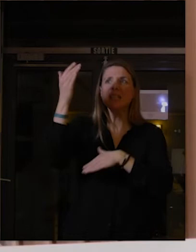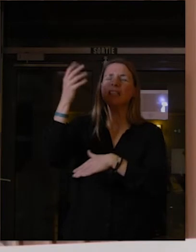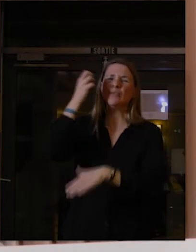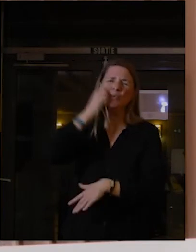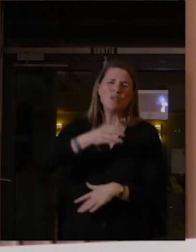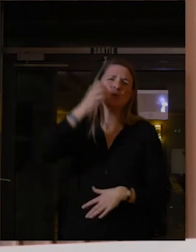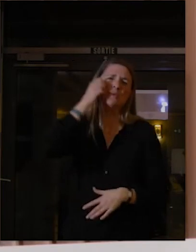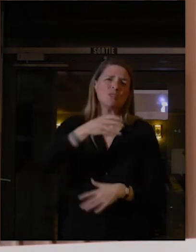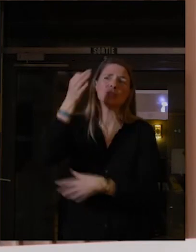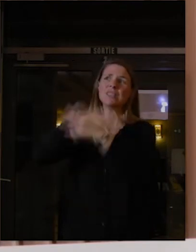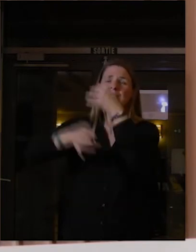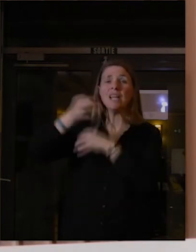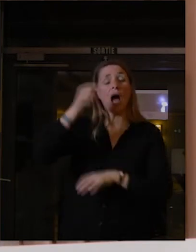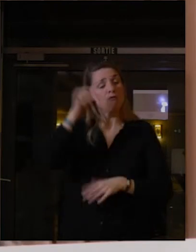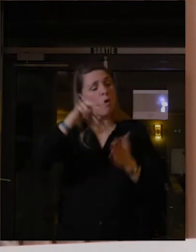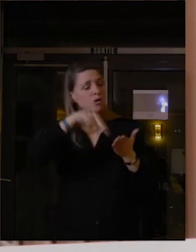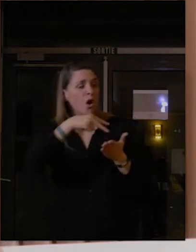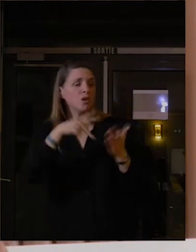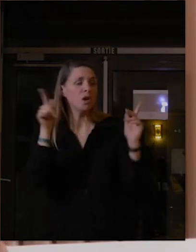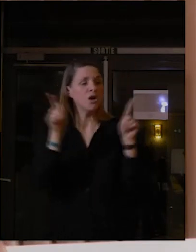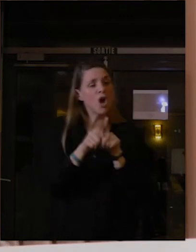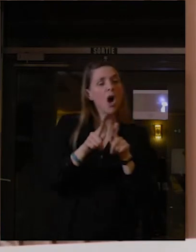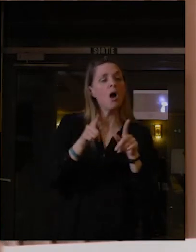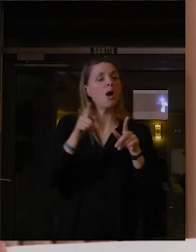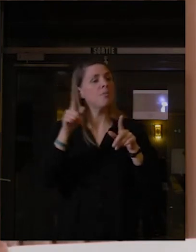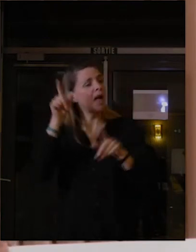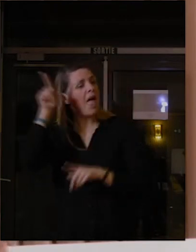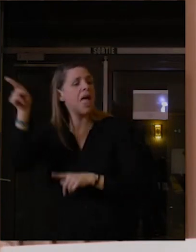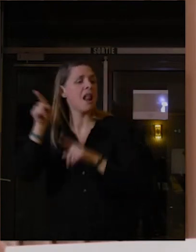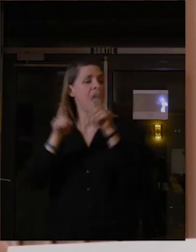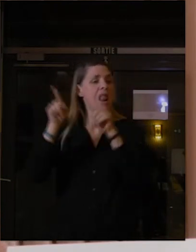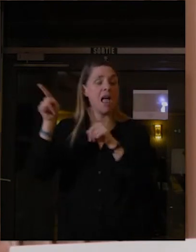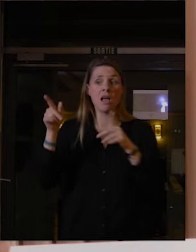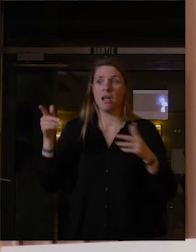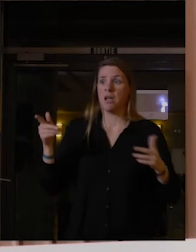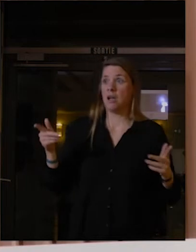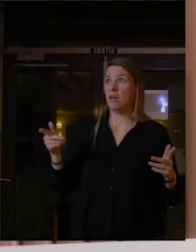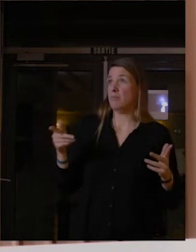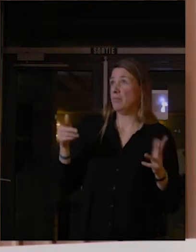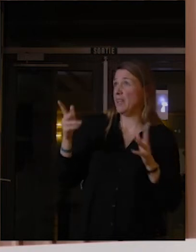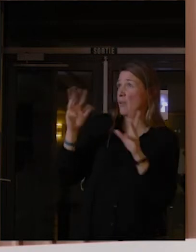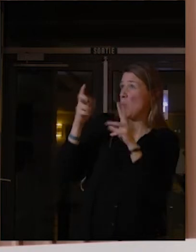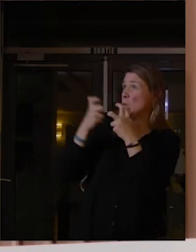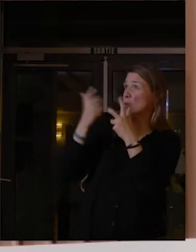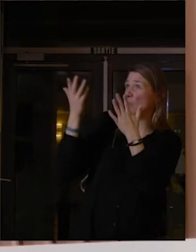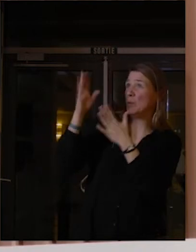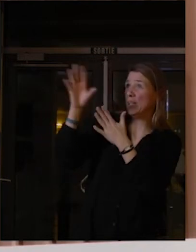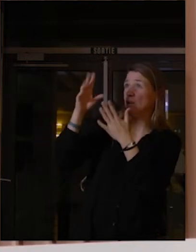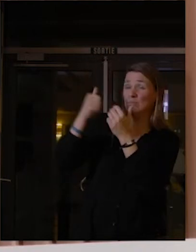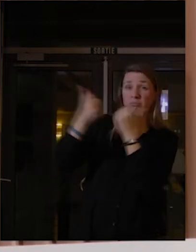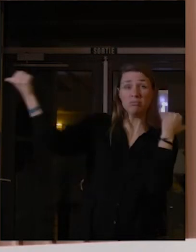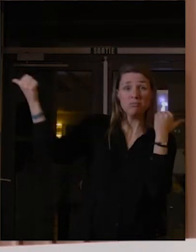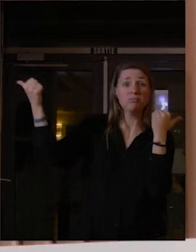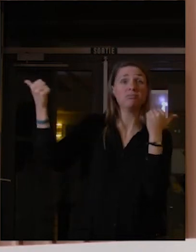les jours, oui, il faut que tu danses comme un tel, comme tel, machin, chose, et qu'au final, tu te rends compte que clairement, vous n'avez strictement rien en commun. Mais c'est hyper compliqué en